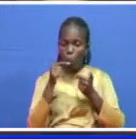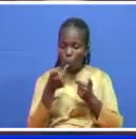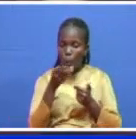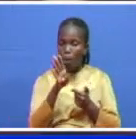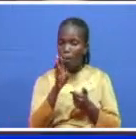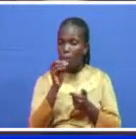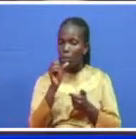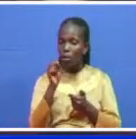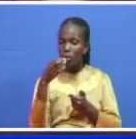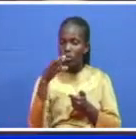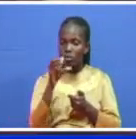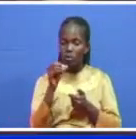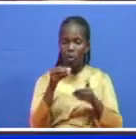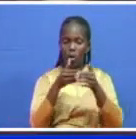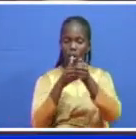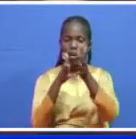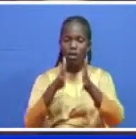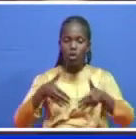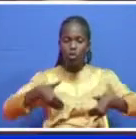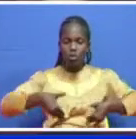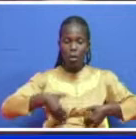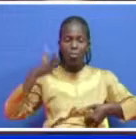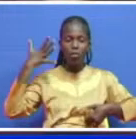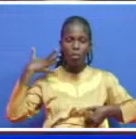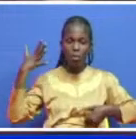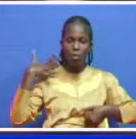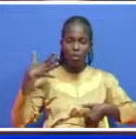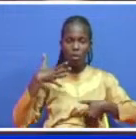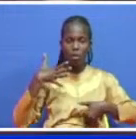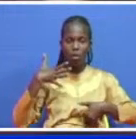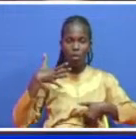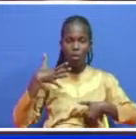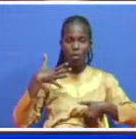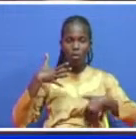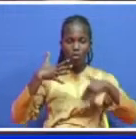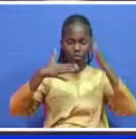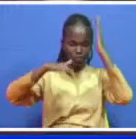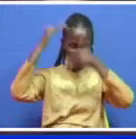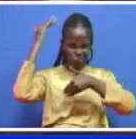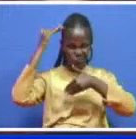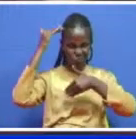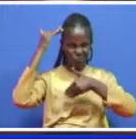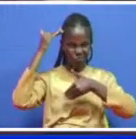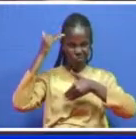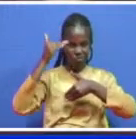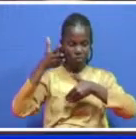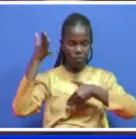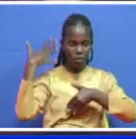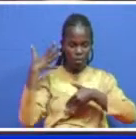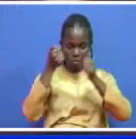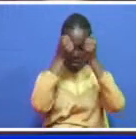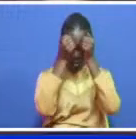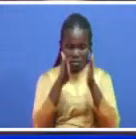mutongoi wangwata niyo ya amwika mate ni maimanyesio siya yulu kana former students of higher